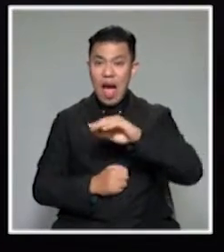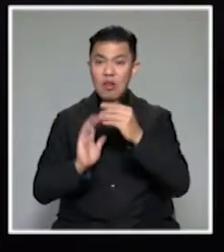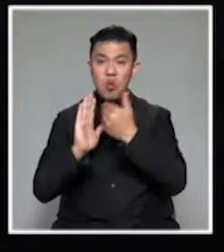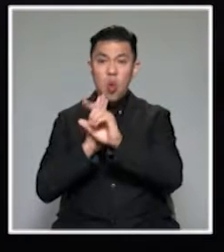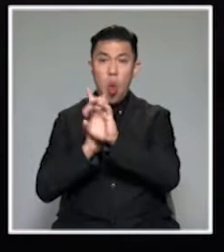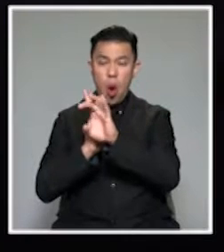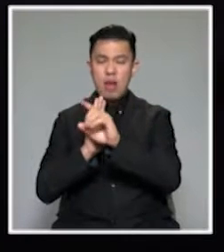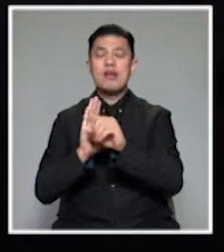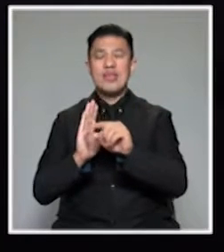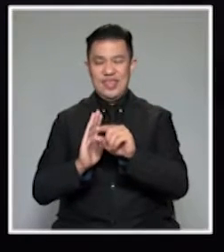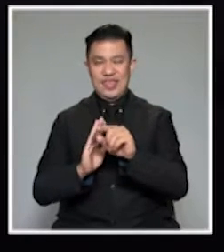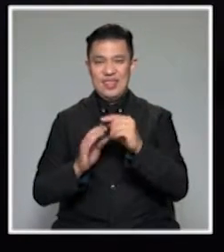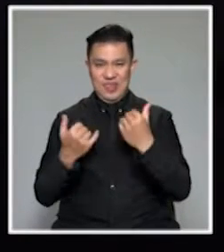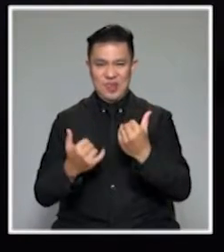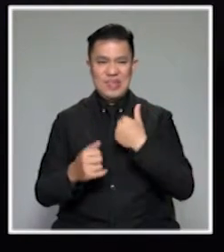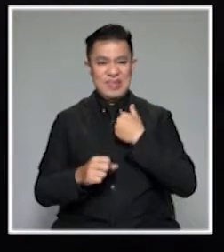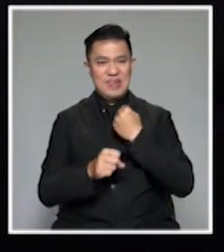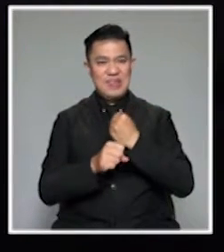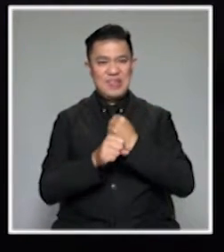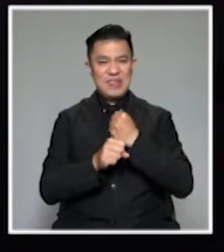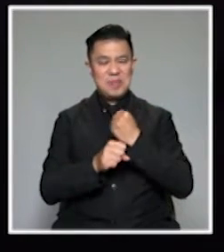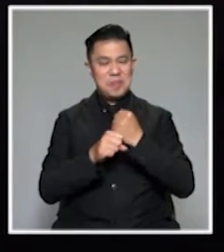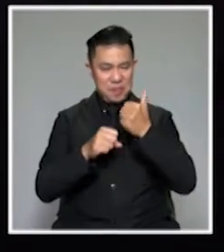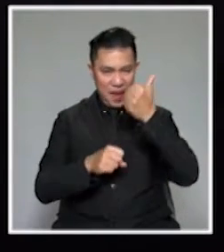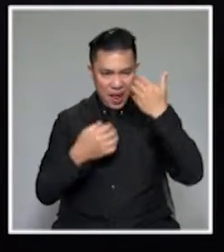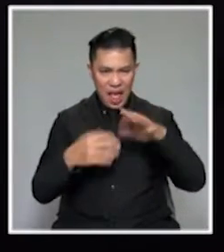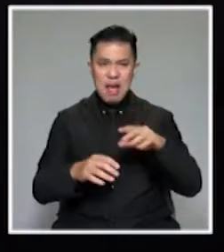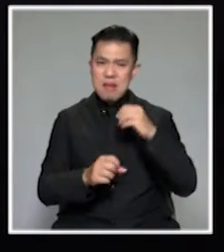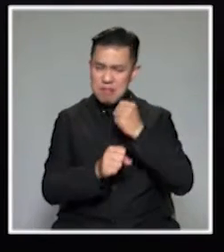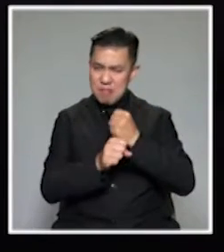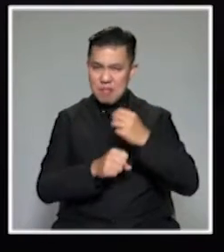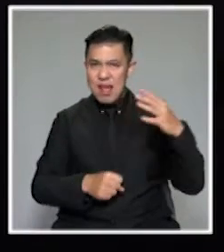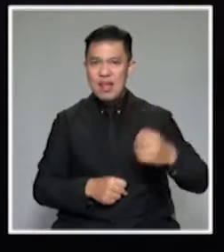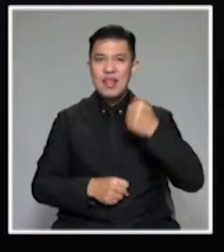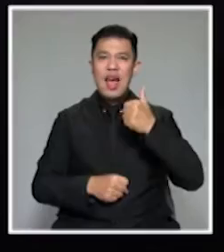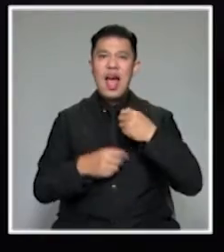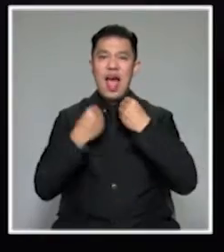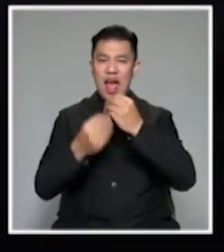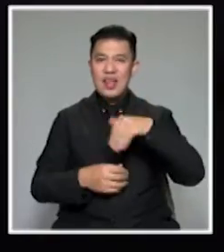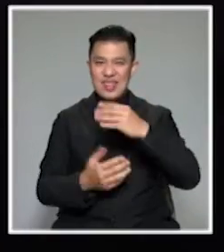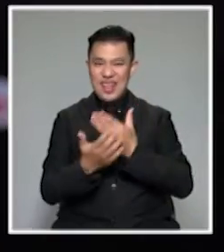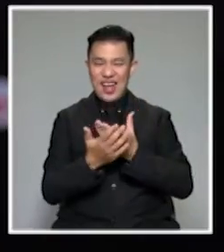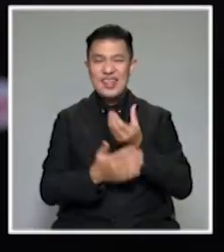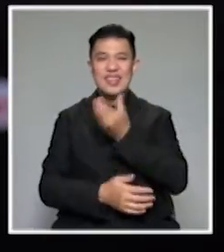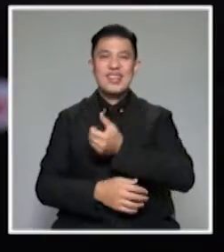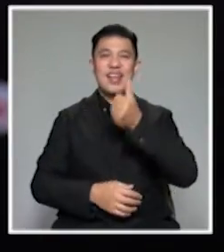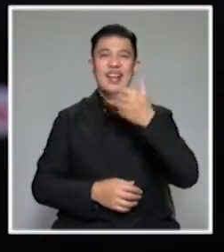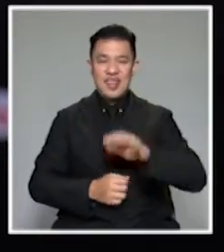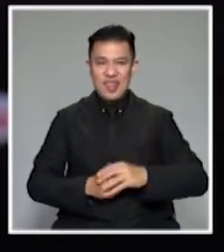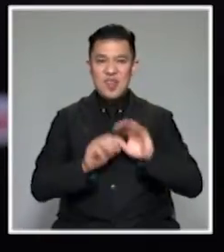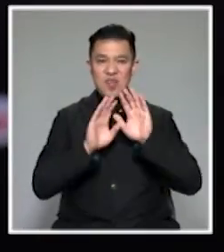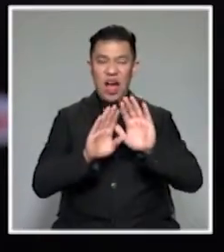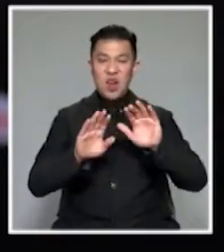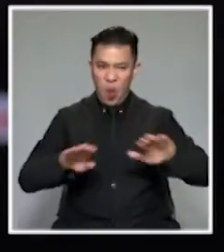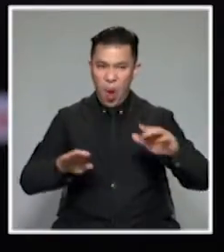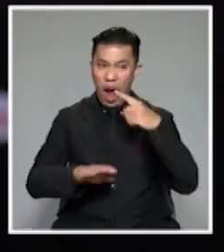นี้ก็แก้มือแก้หน้าแล้วก็ตามตังให้พวกท่านได้คืนแล้วครับหวังว่าทุกคนคงจะได้คืนนะครับฝากน้องๆให้มาตาชิ